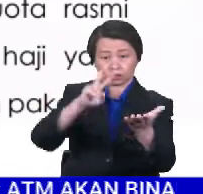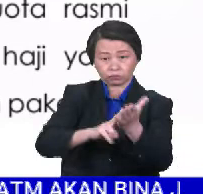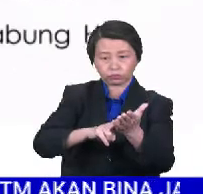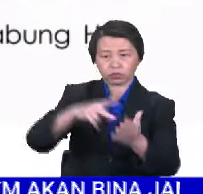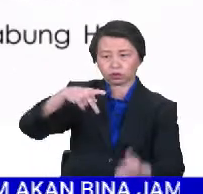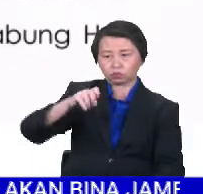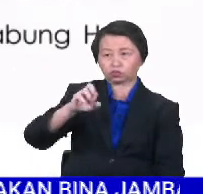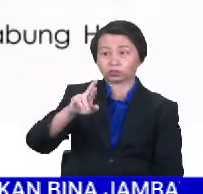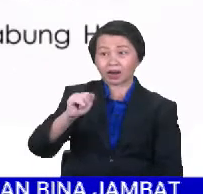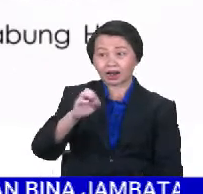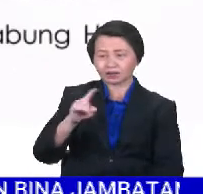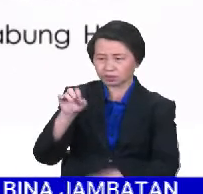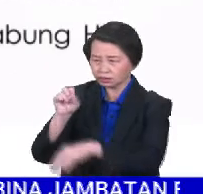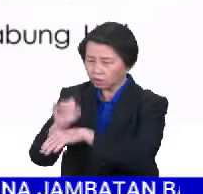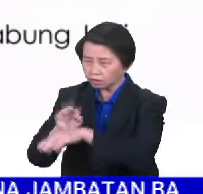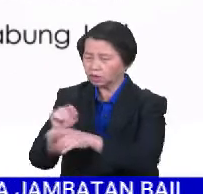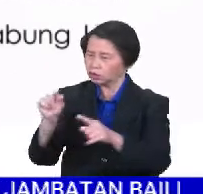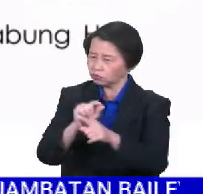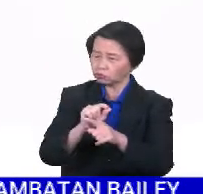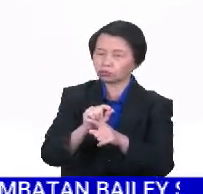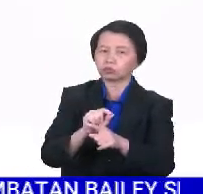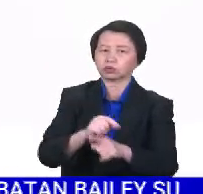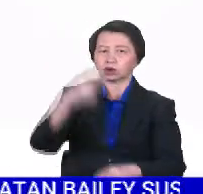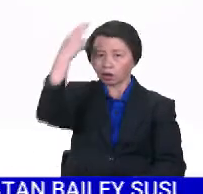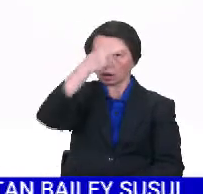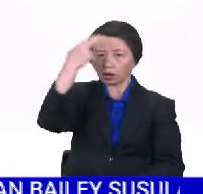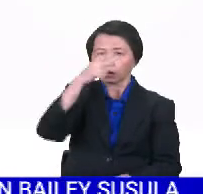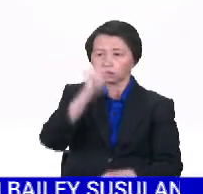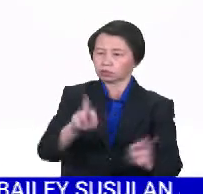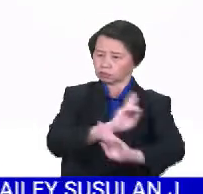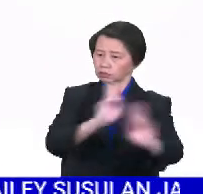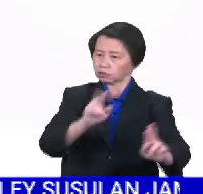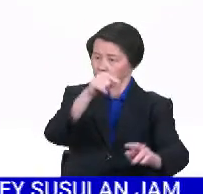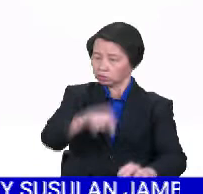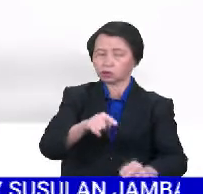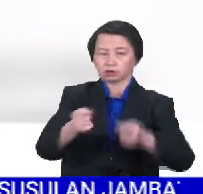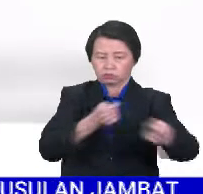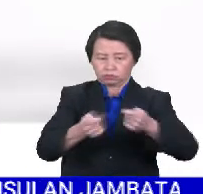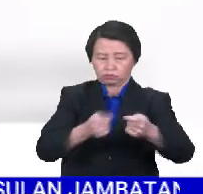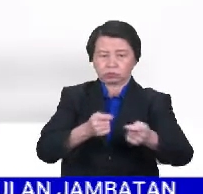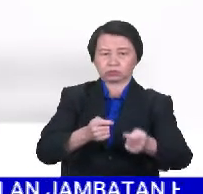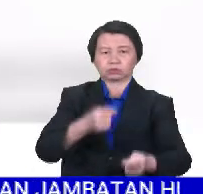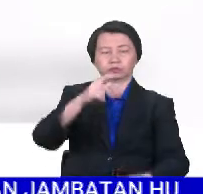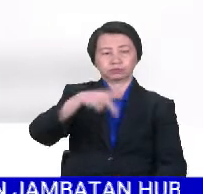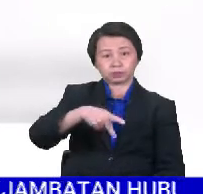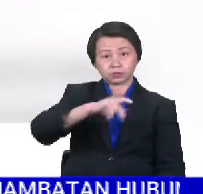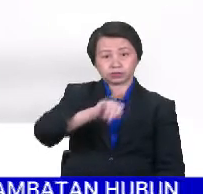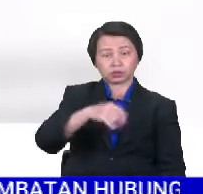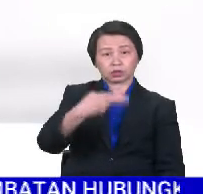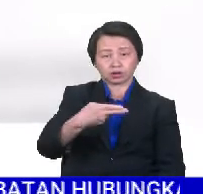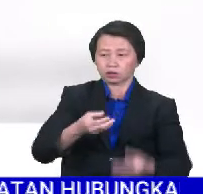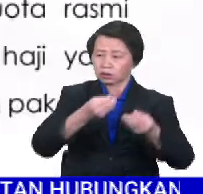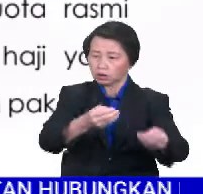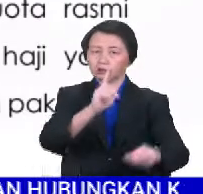furada dinasihati untuk menggunakan primatan pakai saji yang disediakan oleh pengelola jemaah haji BPJS yang